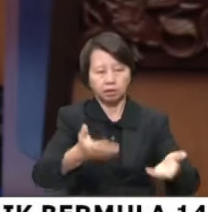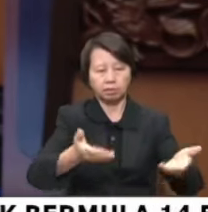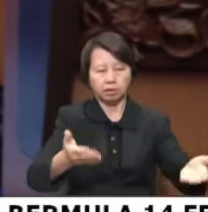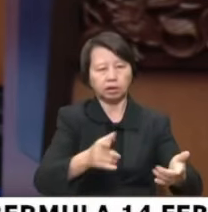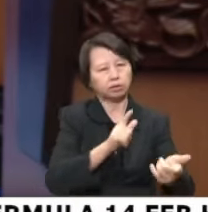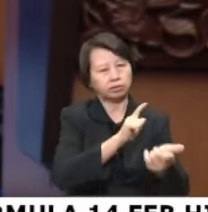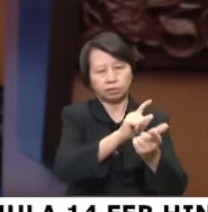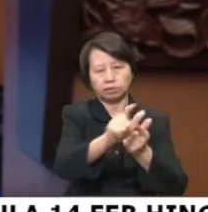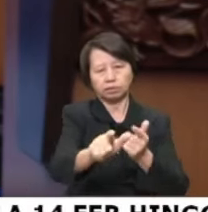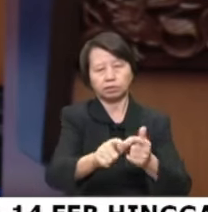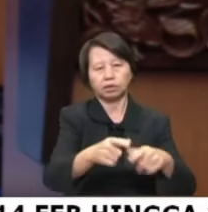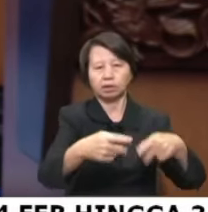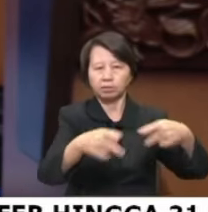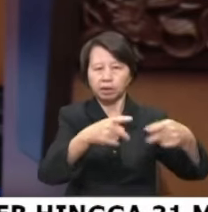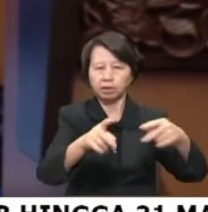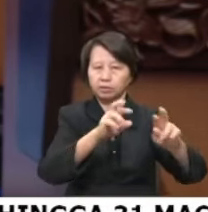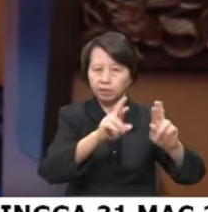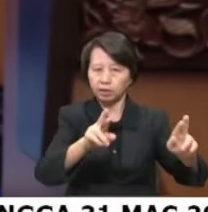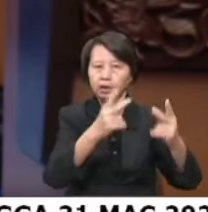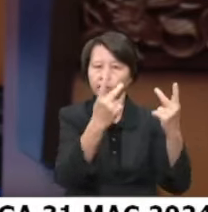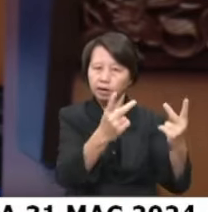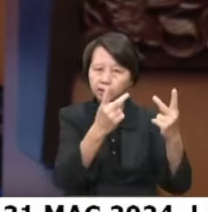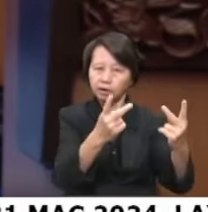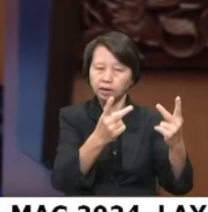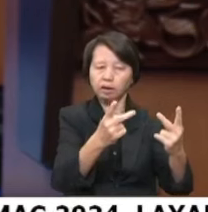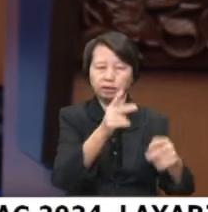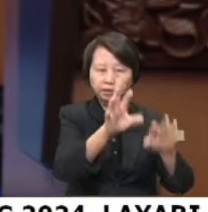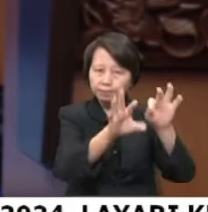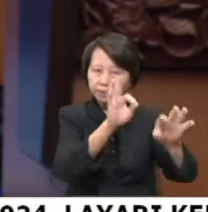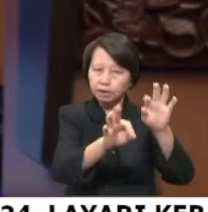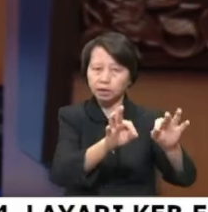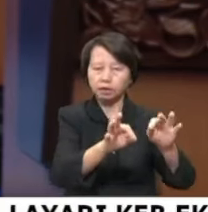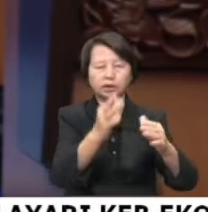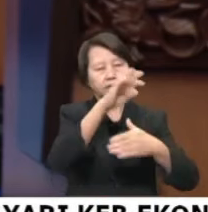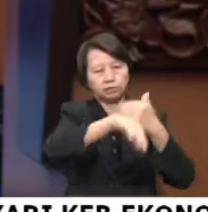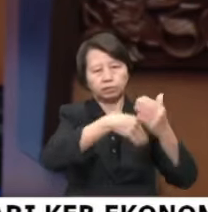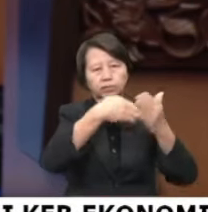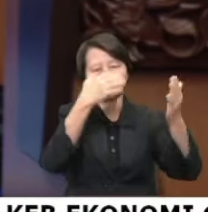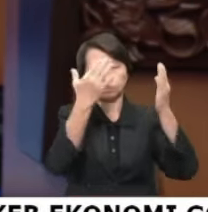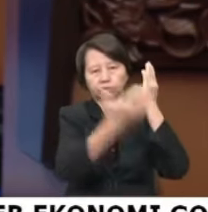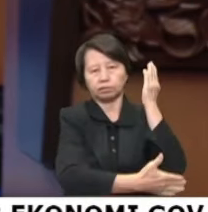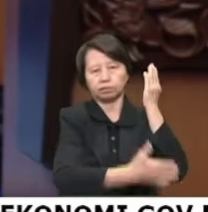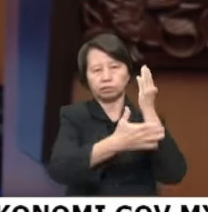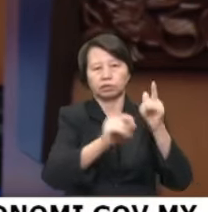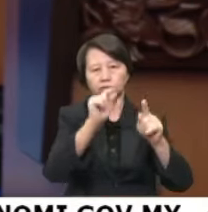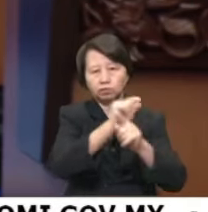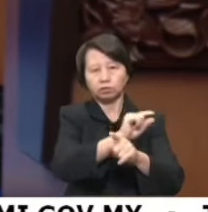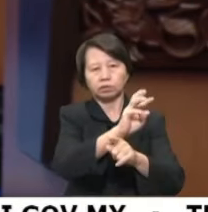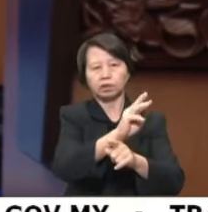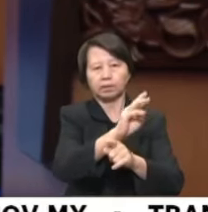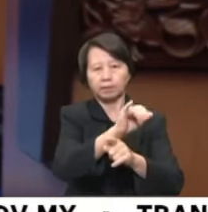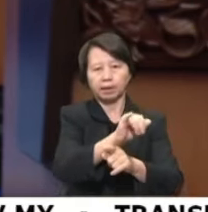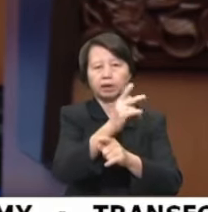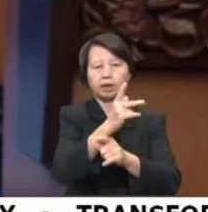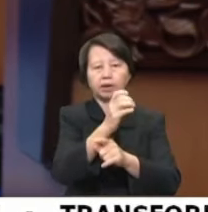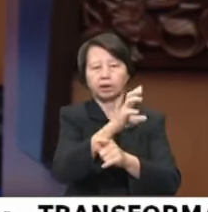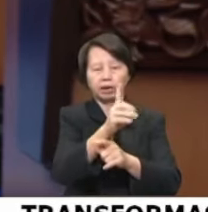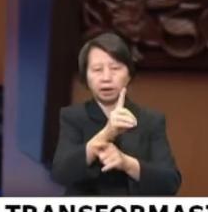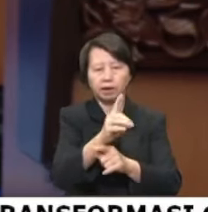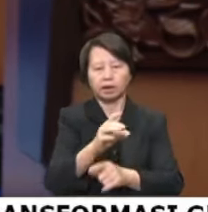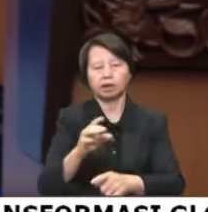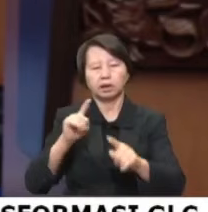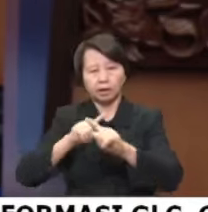yang diluluskan di pasar raya, kedai runcit terpilih seluruh negara menggunakan MyCard. Di Sabah, Sarawak dan